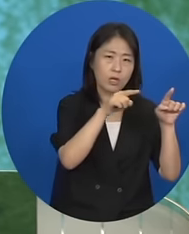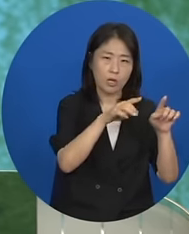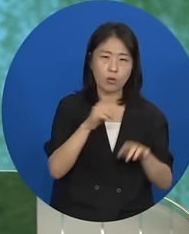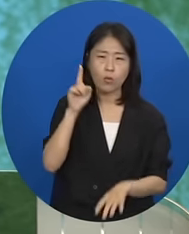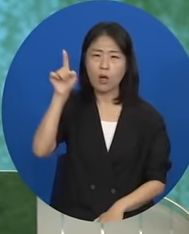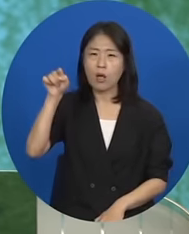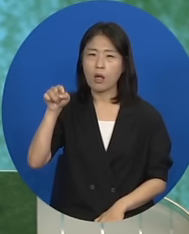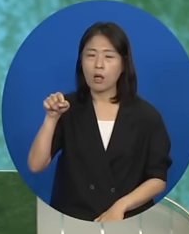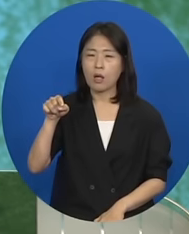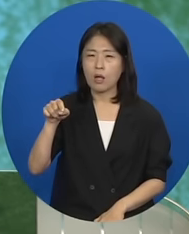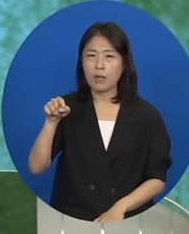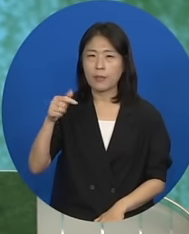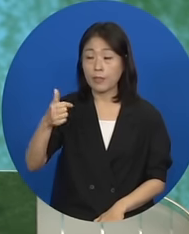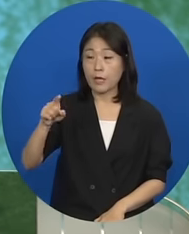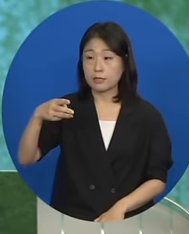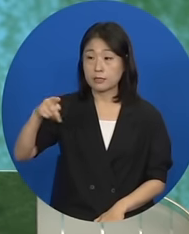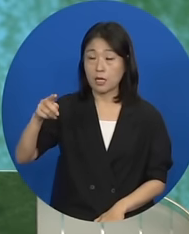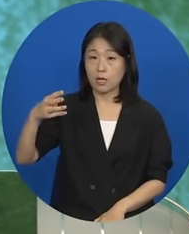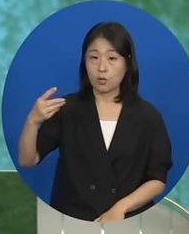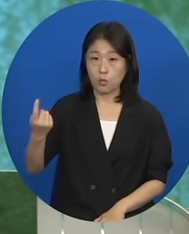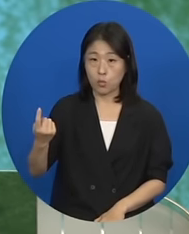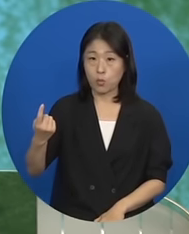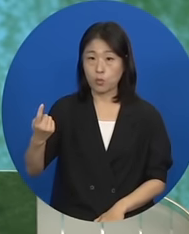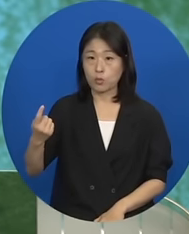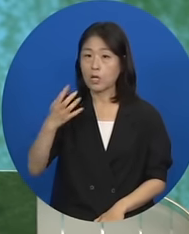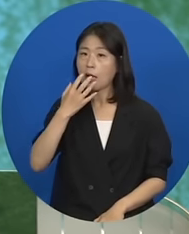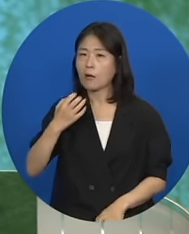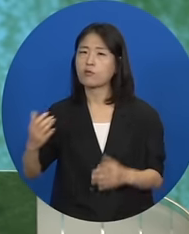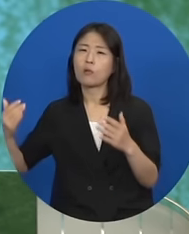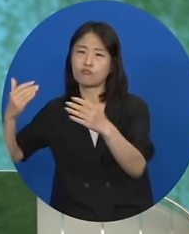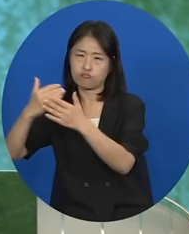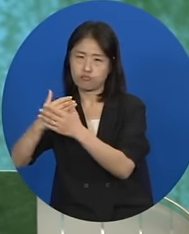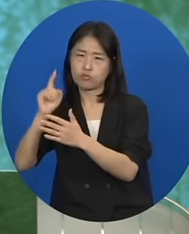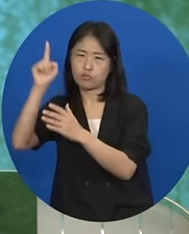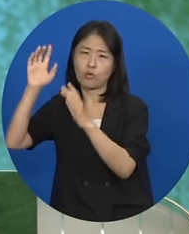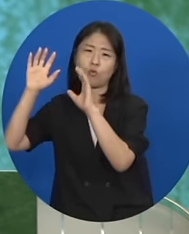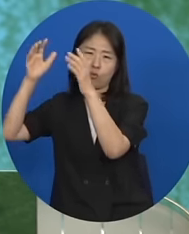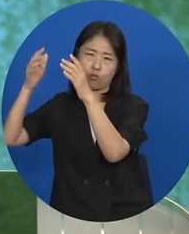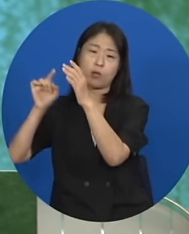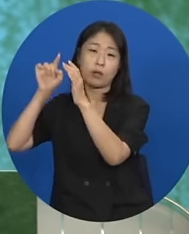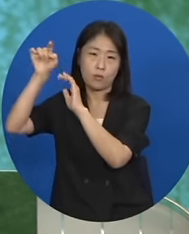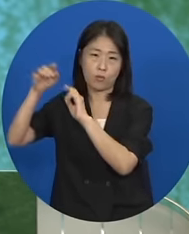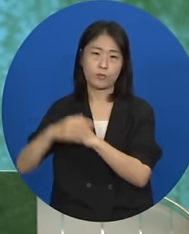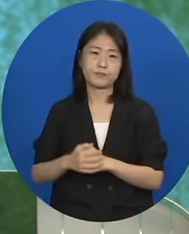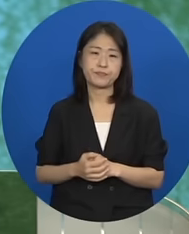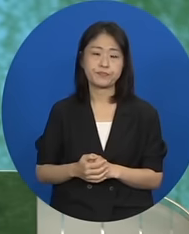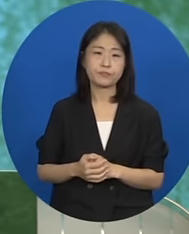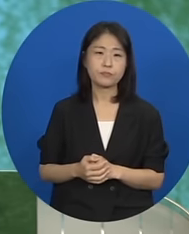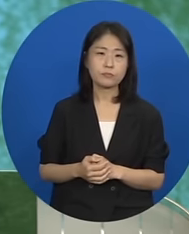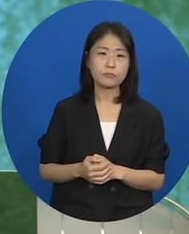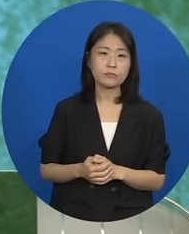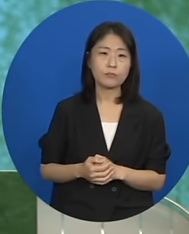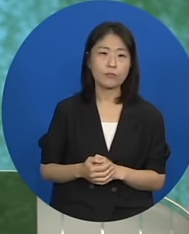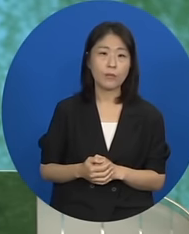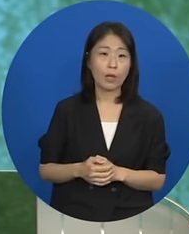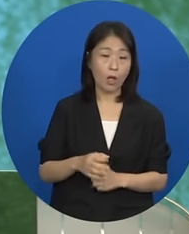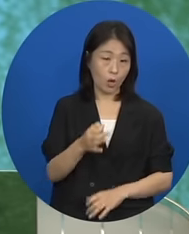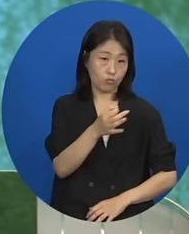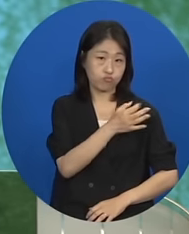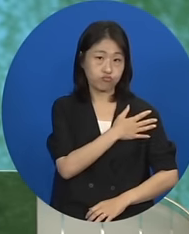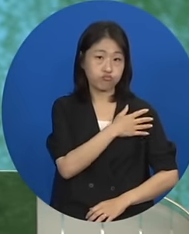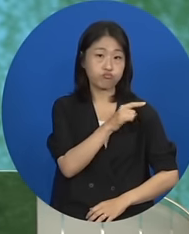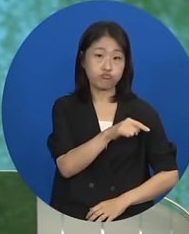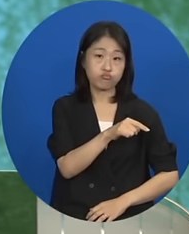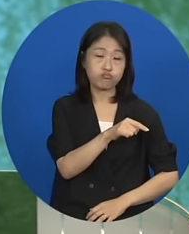아브라함 품에 안겨 있습니다 부자가 지옥이 있는 줄 몰랐다는 거야 자기가 아 이런 줄 알았다면 내가 이렇게 살지